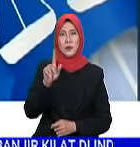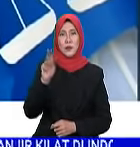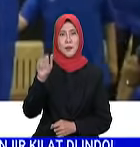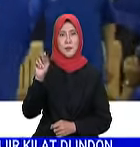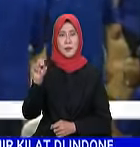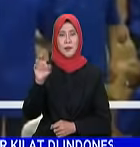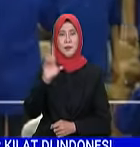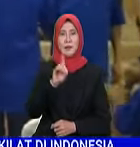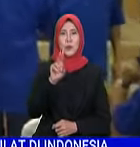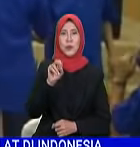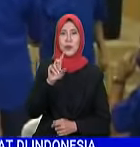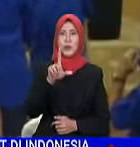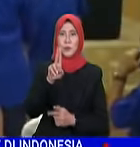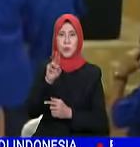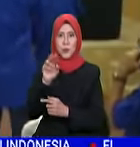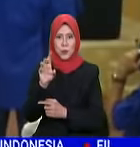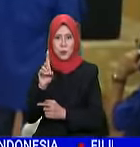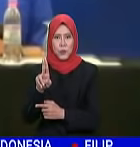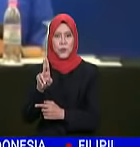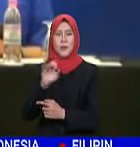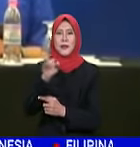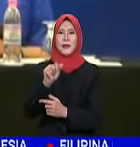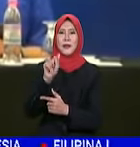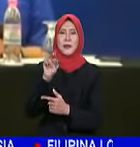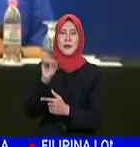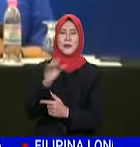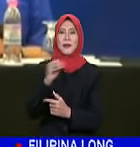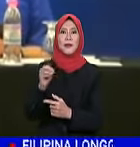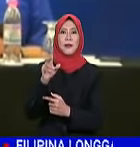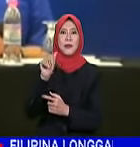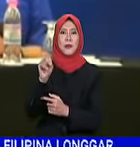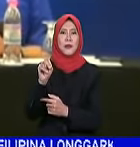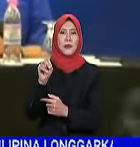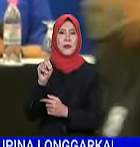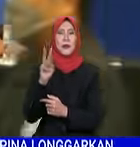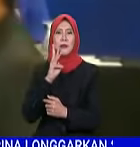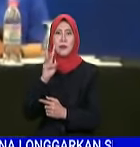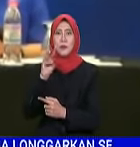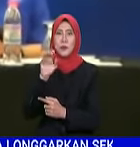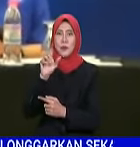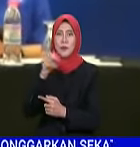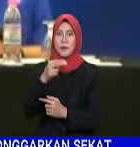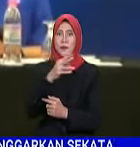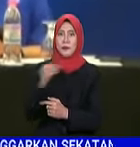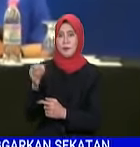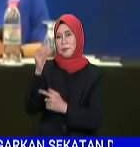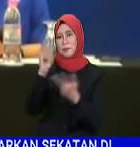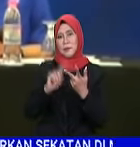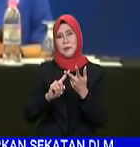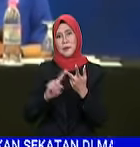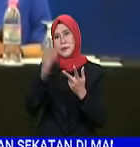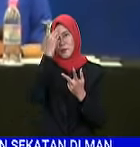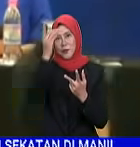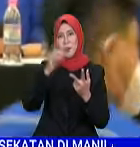di Dun Lendu, Dun Rembia, Datuk Muhammad Jailani Khamis, Dun Air Molek Datuk Rahmat Pariman dan Dun Serkam Datuk Zaidi